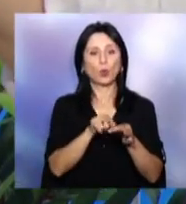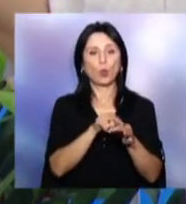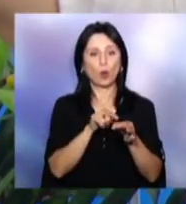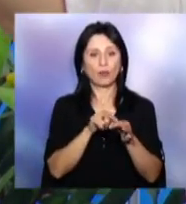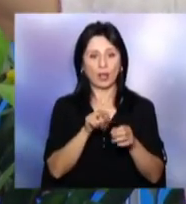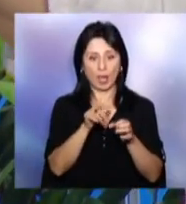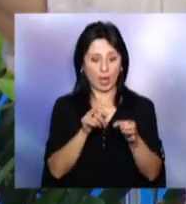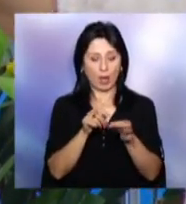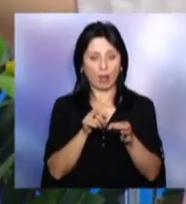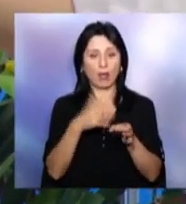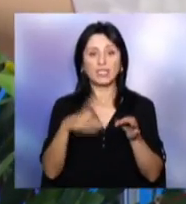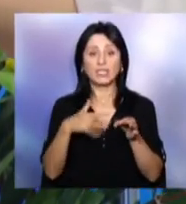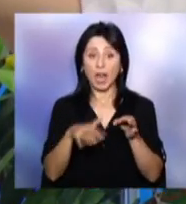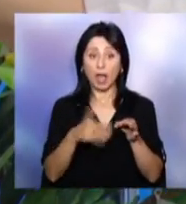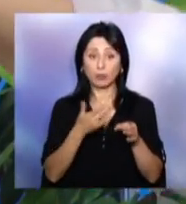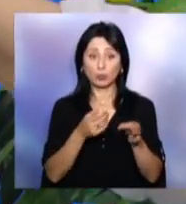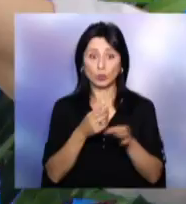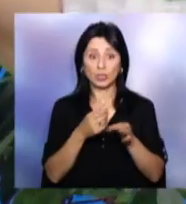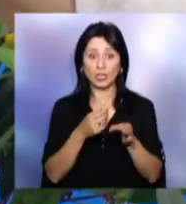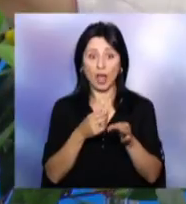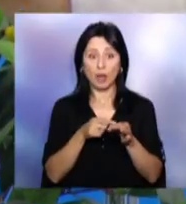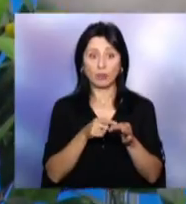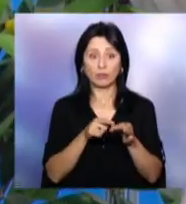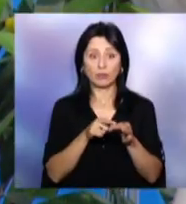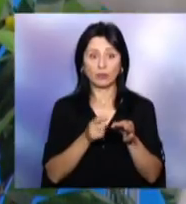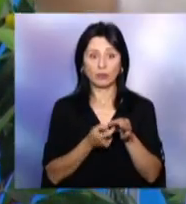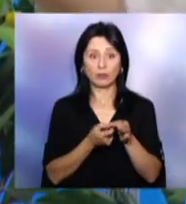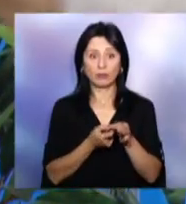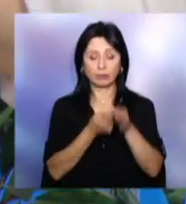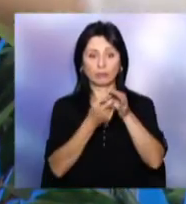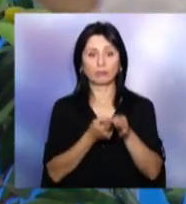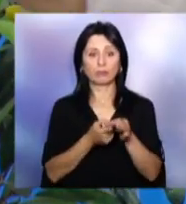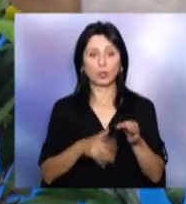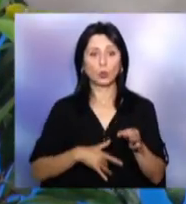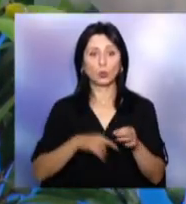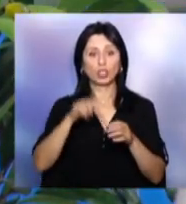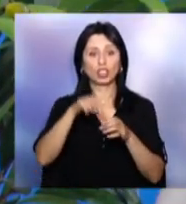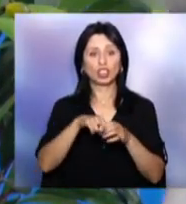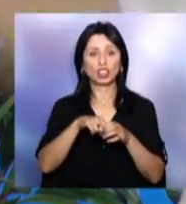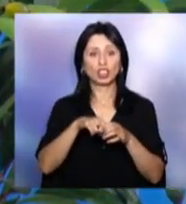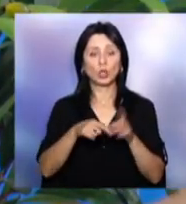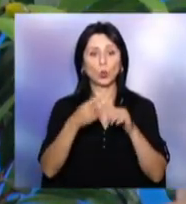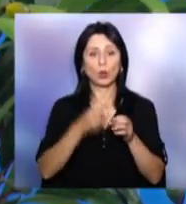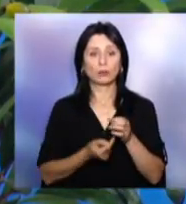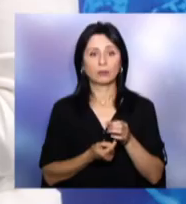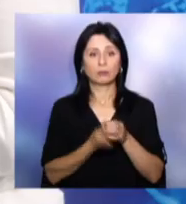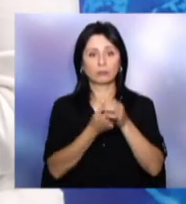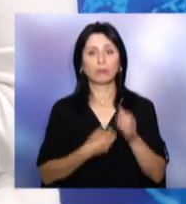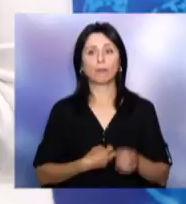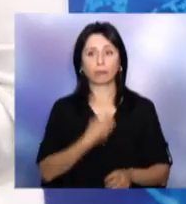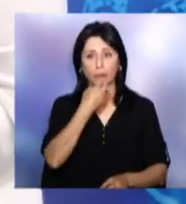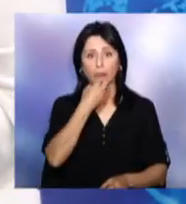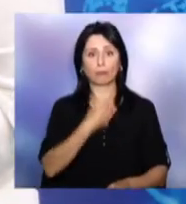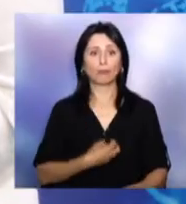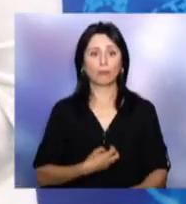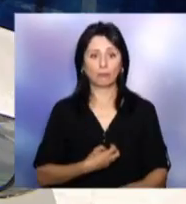ეს სპინქტერი მოდუნდა, მაშინ სახეზე გვაქვს რეფლუქსი, ანუ კუჭის შიგთავსის უკან საყლაპავში ამოდინება. ჩვენ